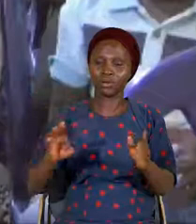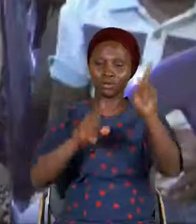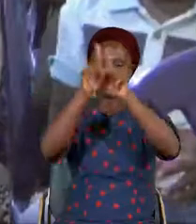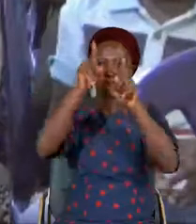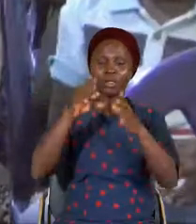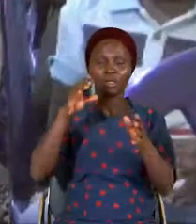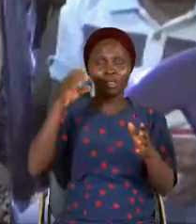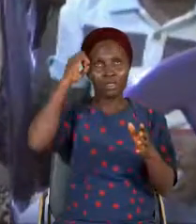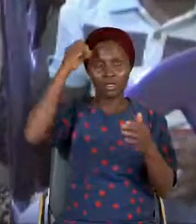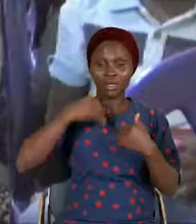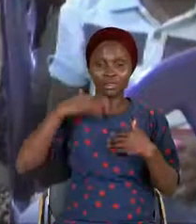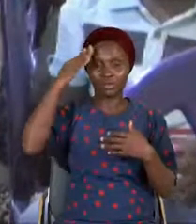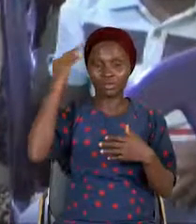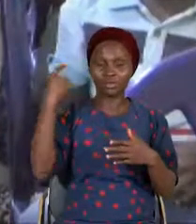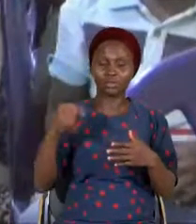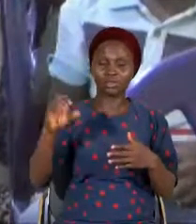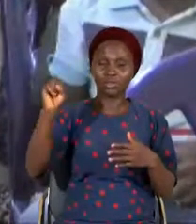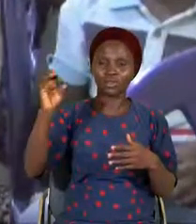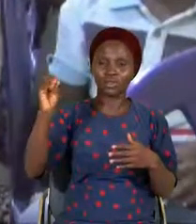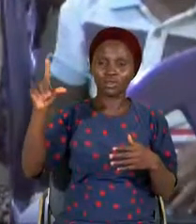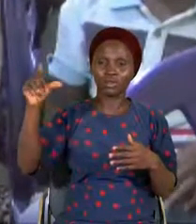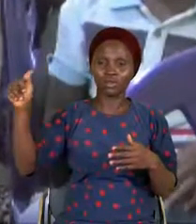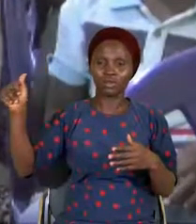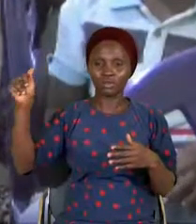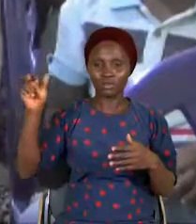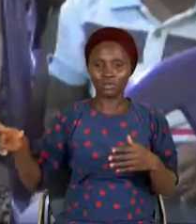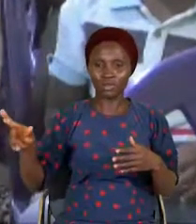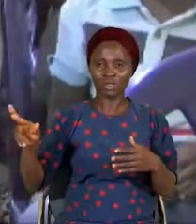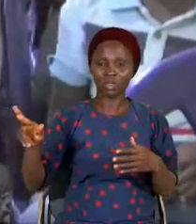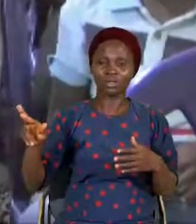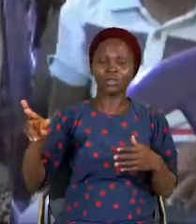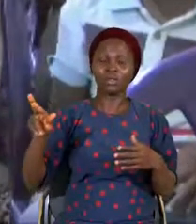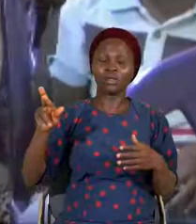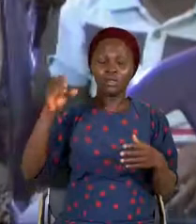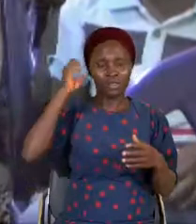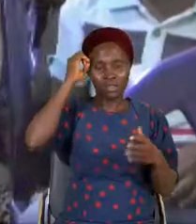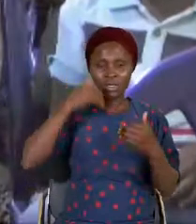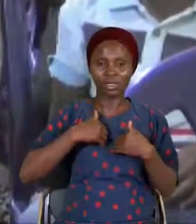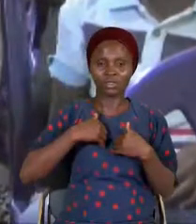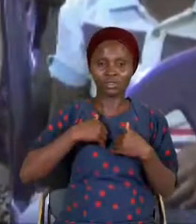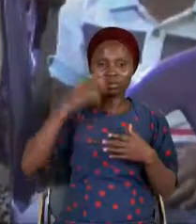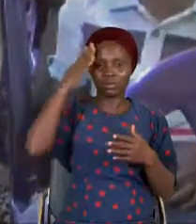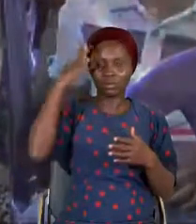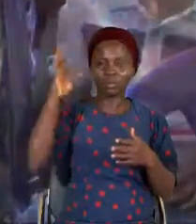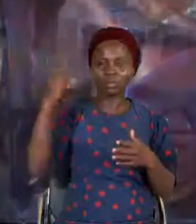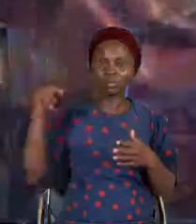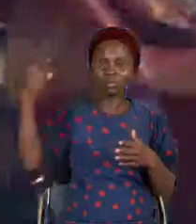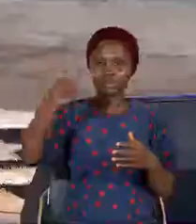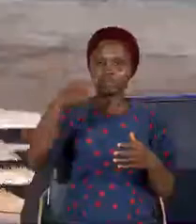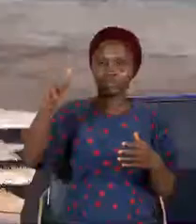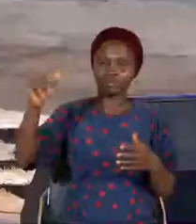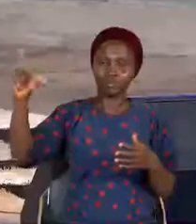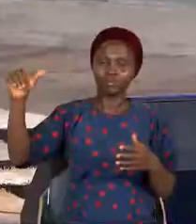d'étoiles dans tout ce système et dans les galaxies célestes. Il a la connaissance de toutes les galaxies.